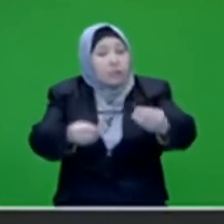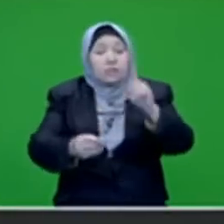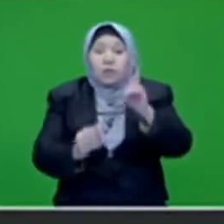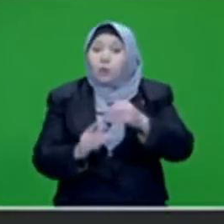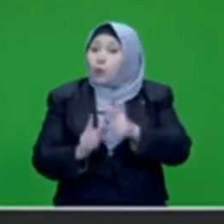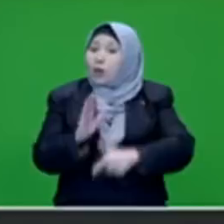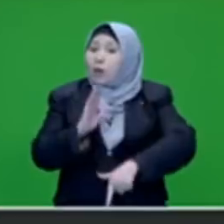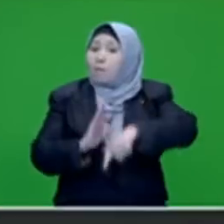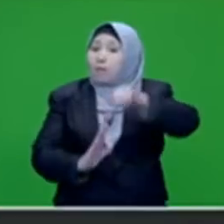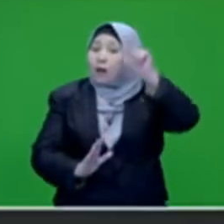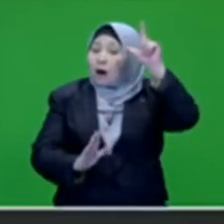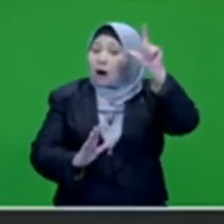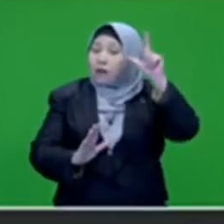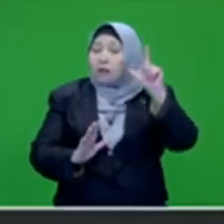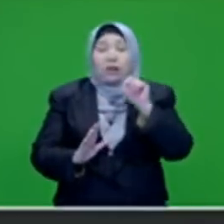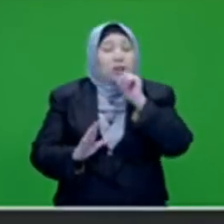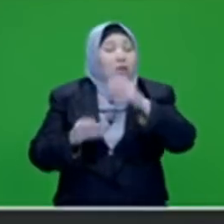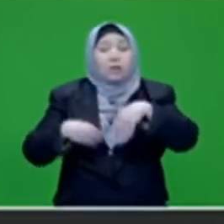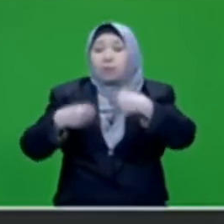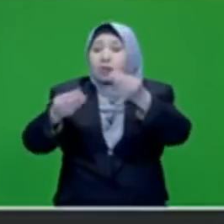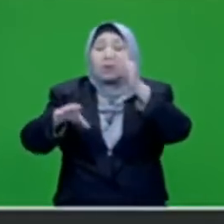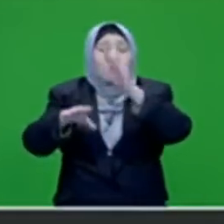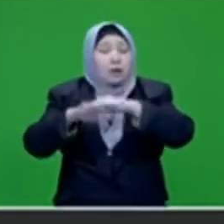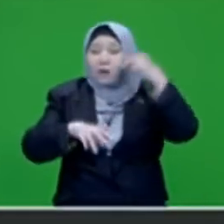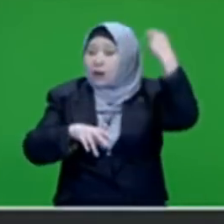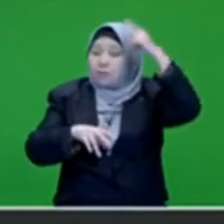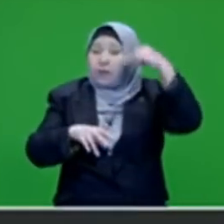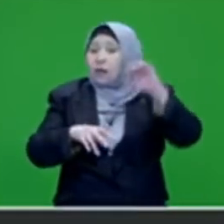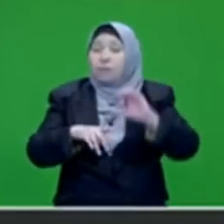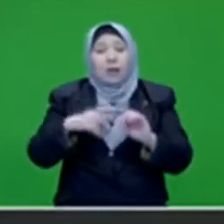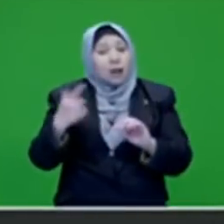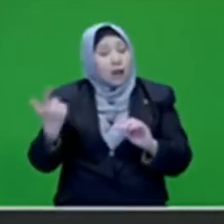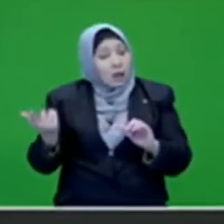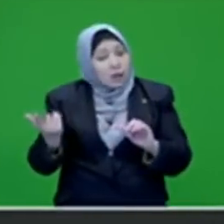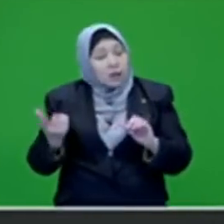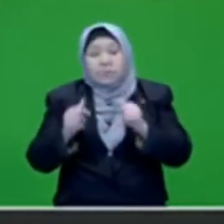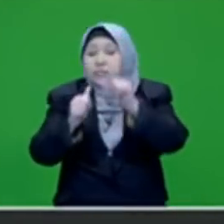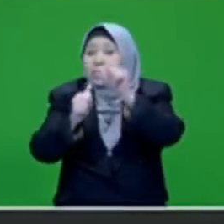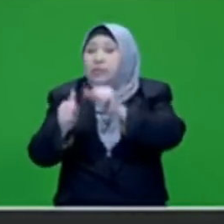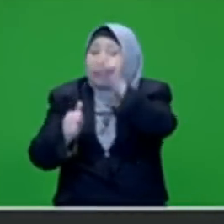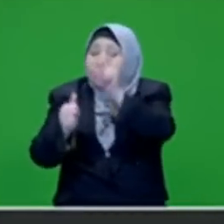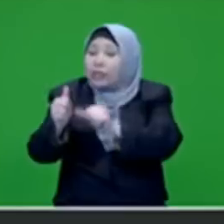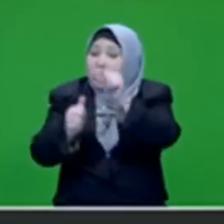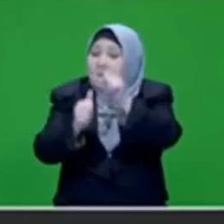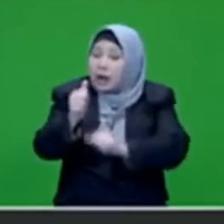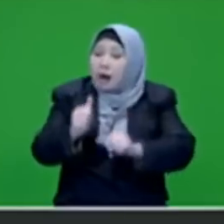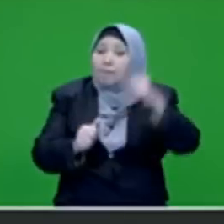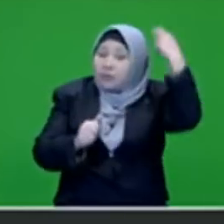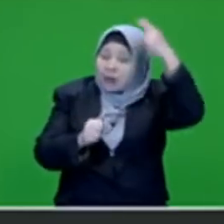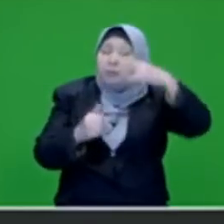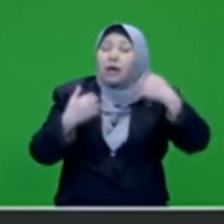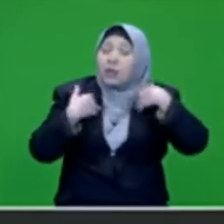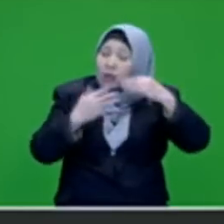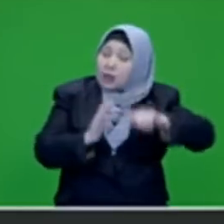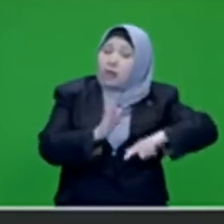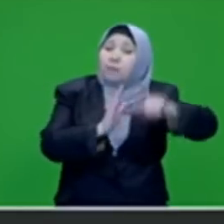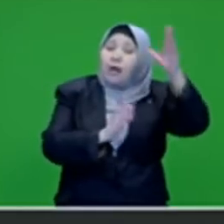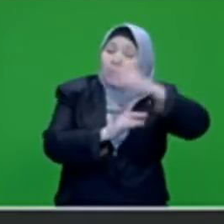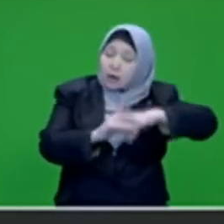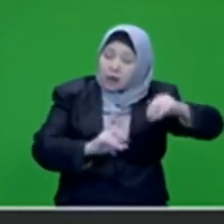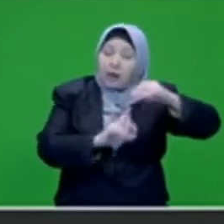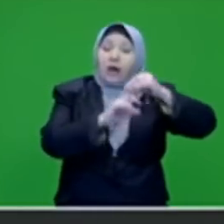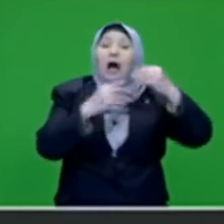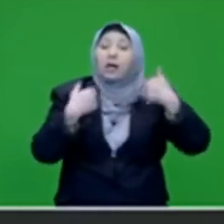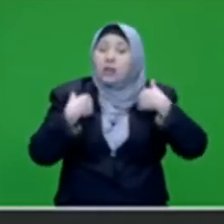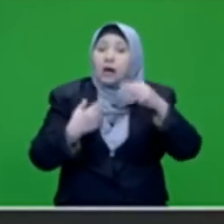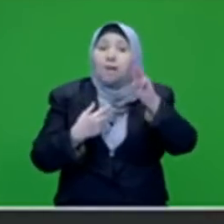diberikan kepada mana-mana manusia lain atau nabi-nabi lain. Setiap nabi ada kelebihan, setiap nabi ada keistimewaan, ada mukjizat dia.